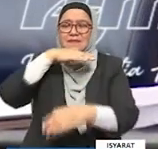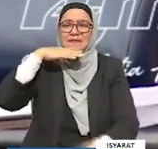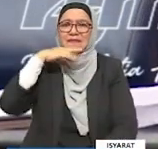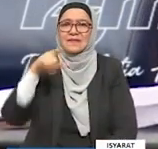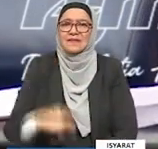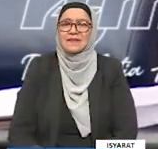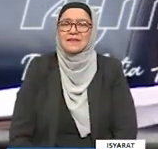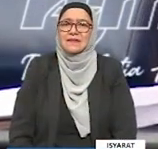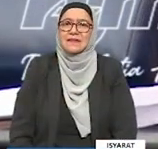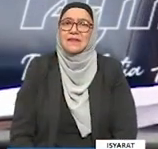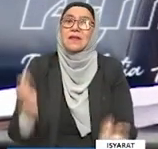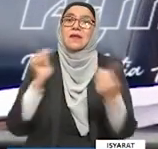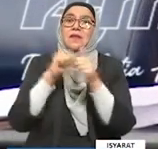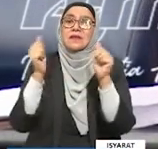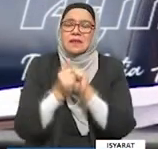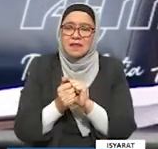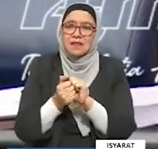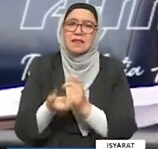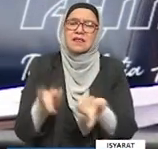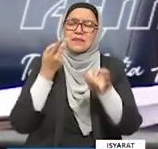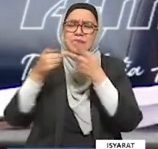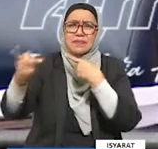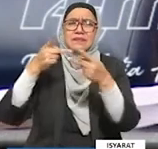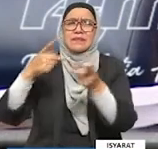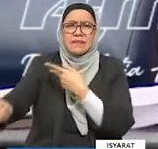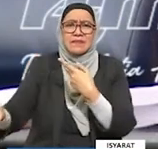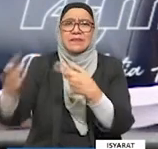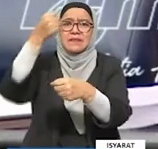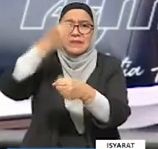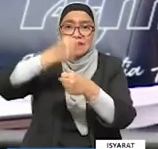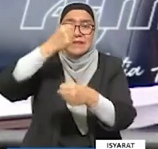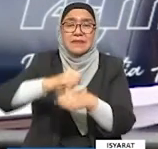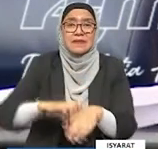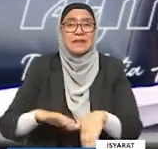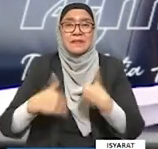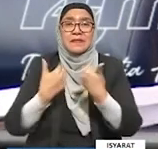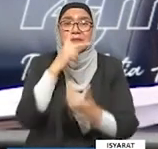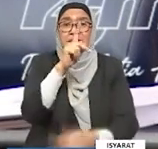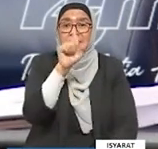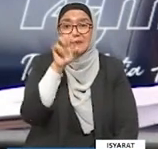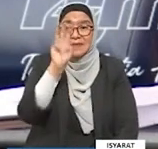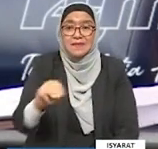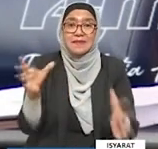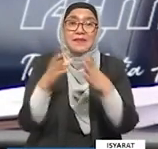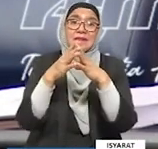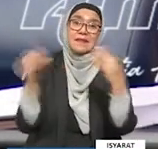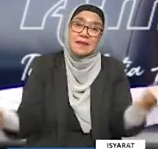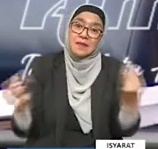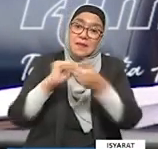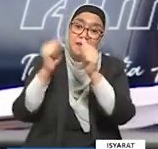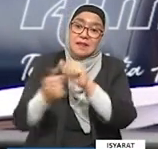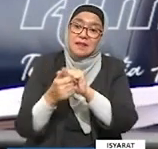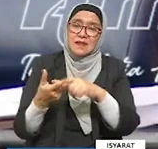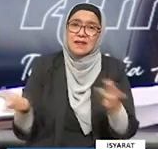masalah ketidaksepadanan pekerjaan. Jadi sejauh manakah kementerian menyelesaikan masalah ketidaksepadanan pekerjaan